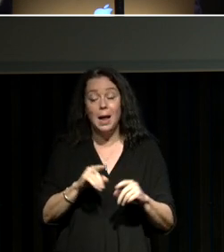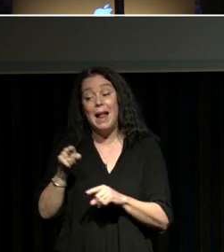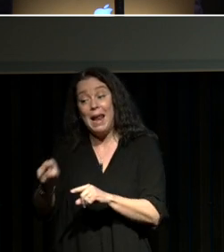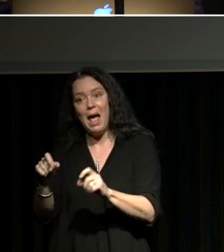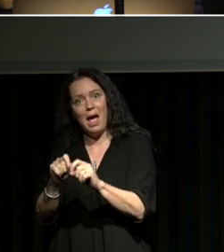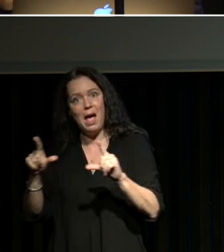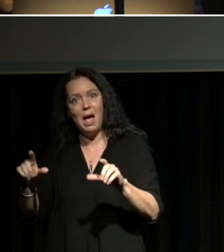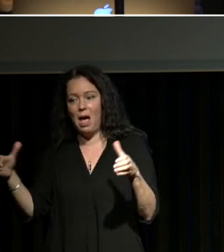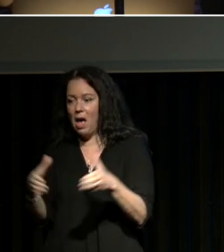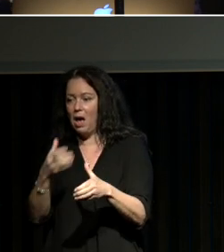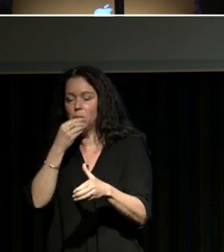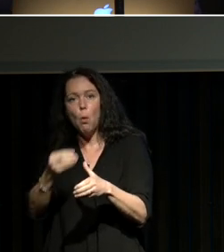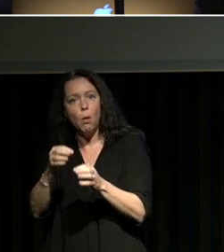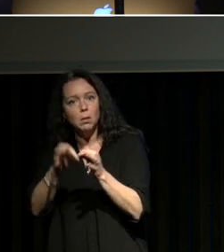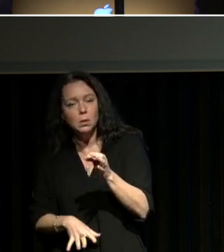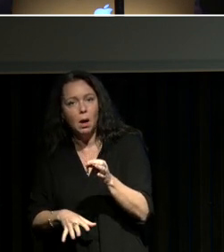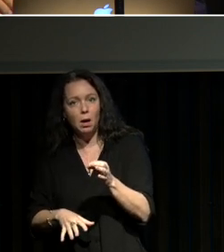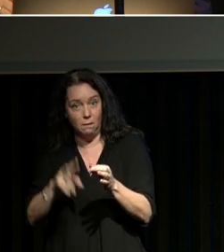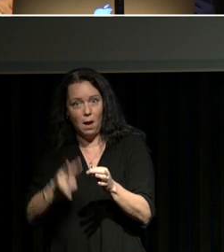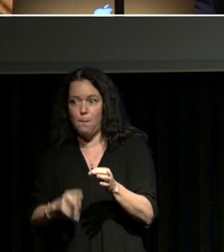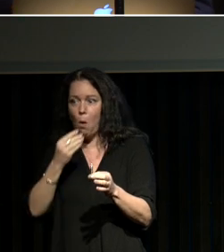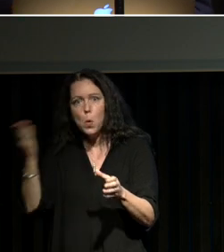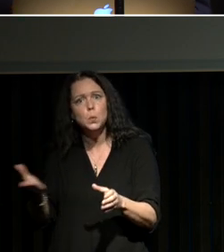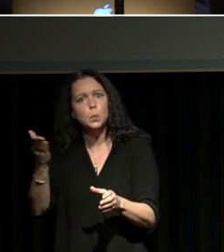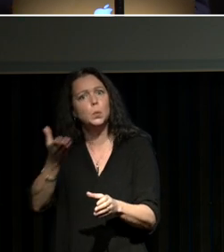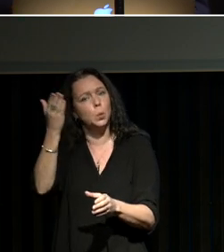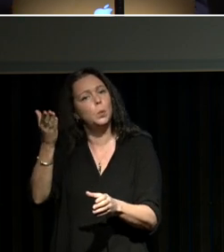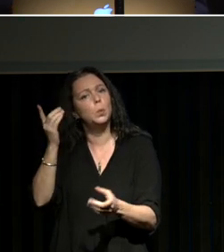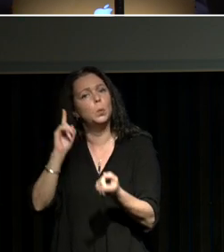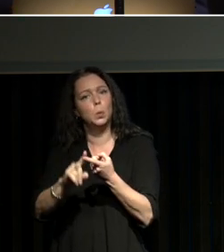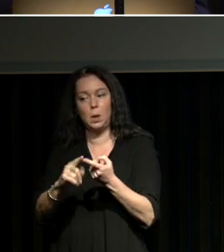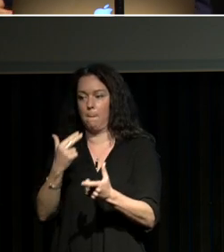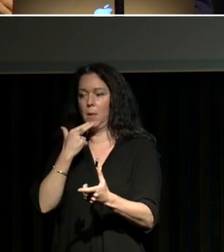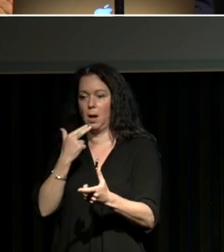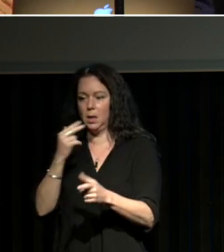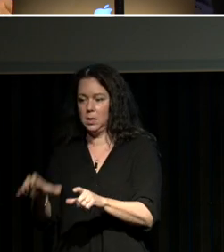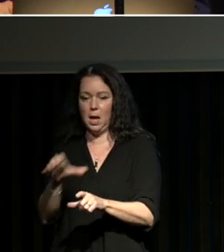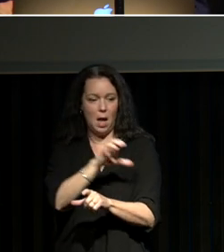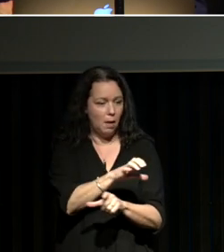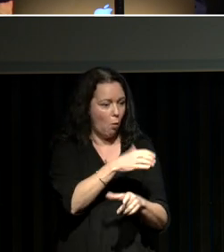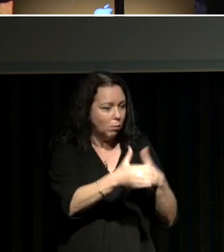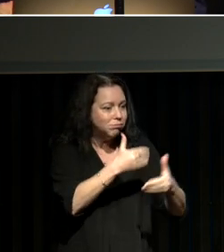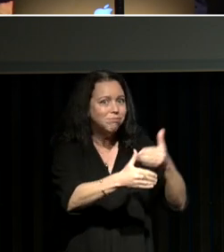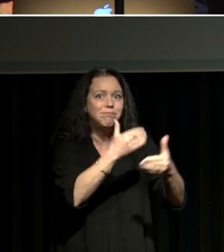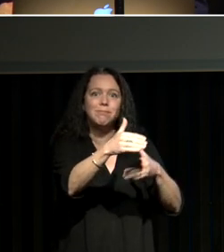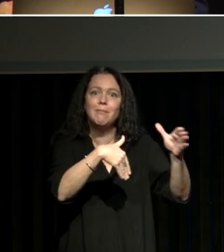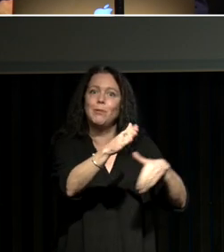résultats ne sont pas catastrophiques, mais les résultats sont excellents en termes de qualité de reprise de fonction pour les receveurs.